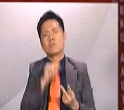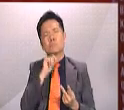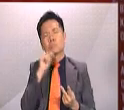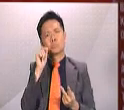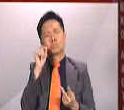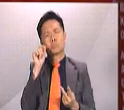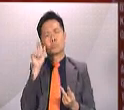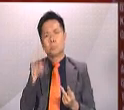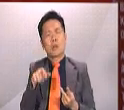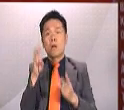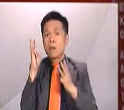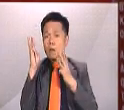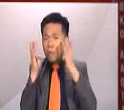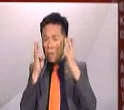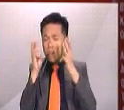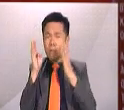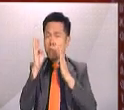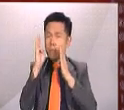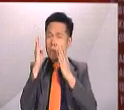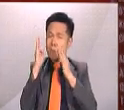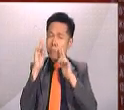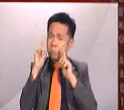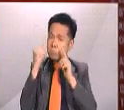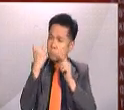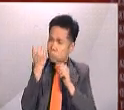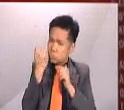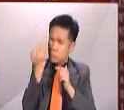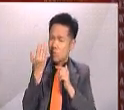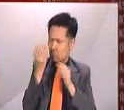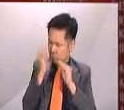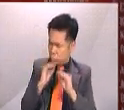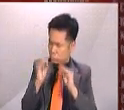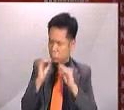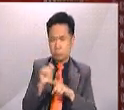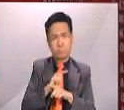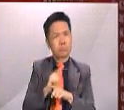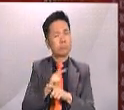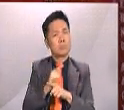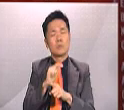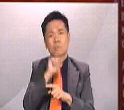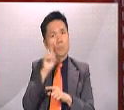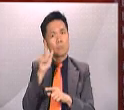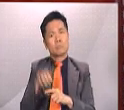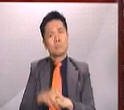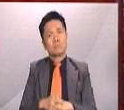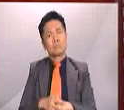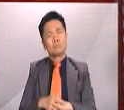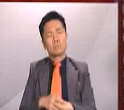kita malu ke segan ke untuk melatih pasukan-pasukan yang di bawah. Sebab apa, mereka pun perlu juga